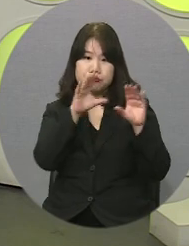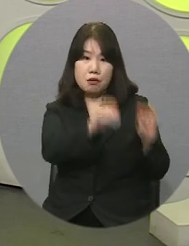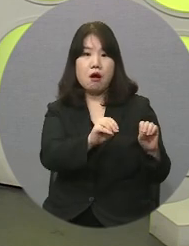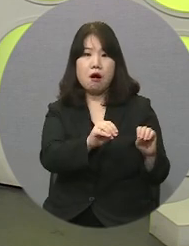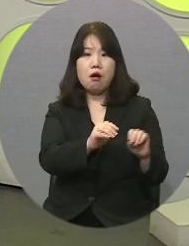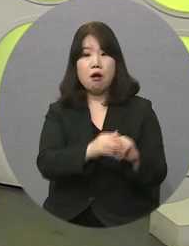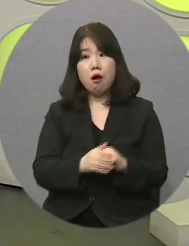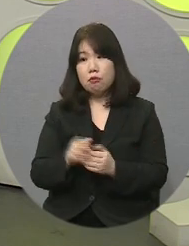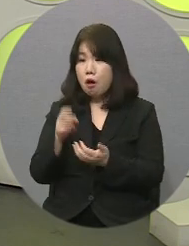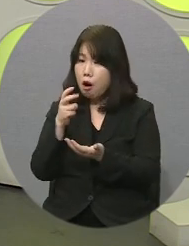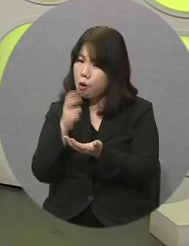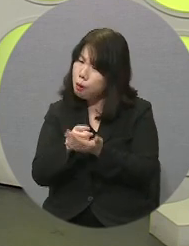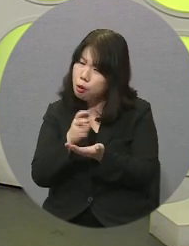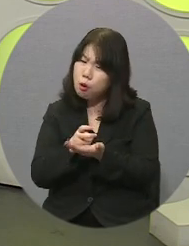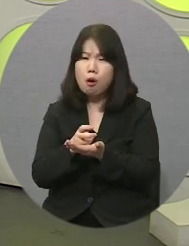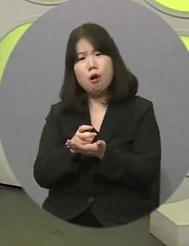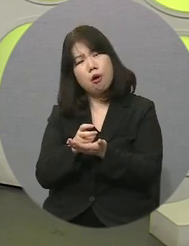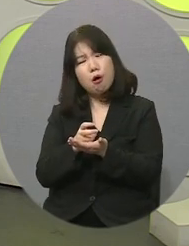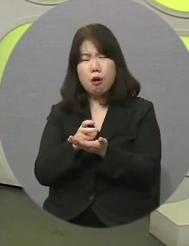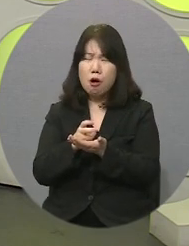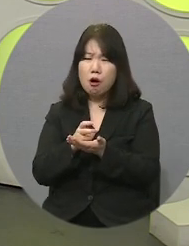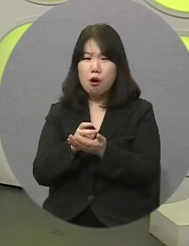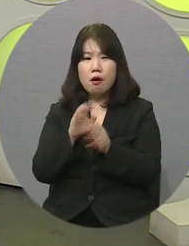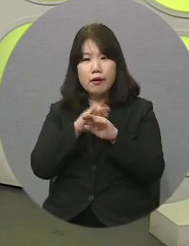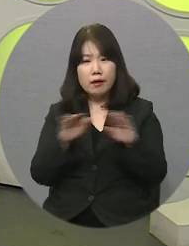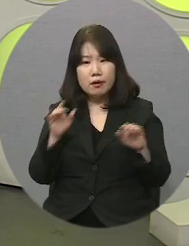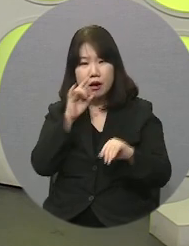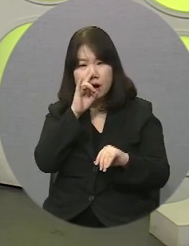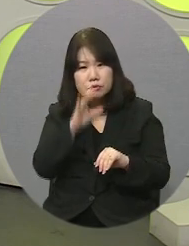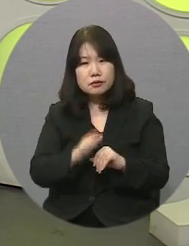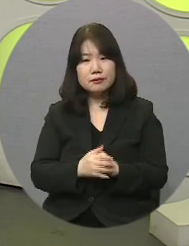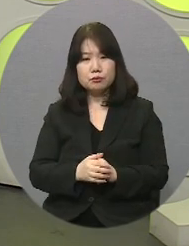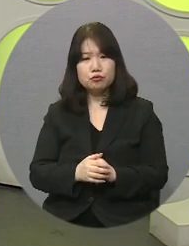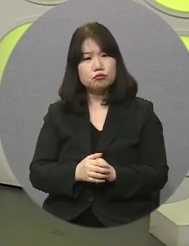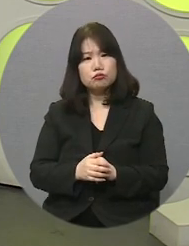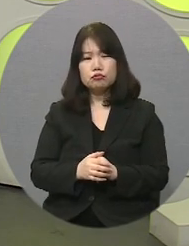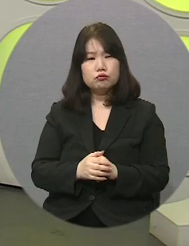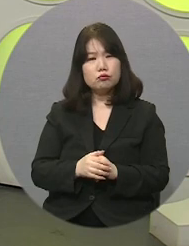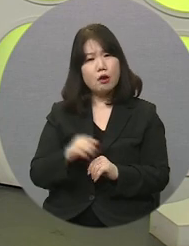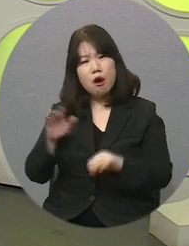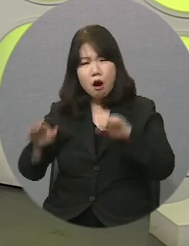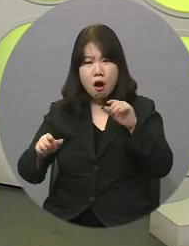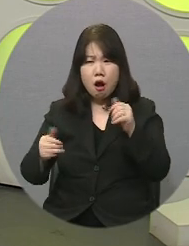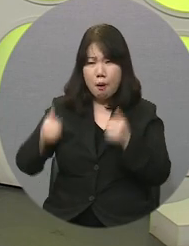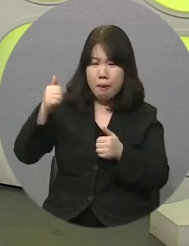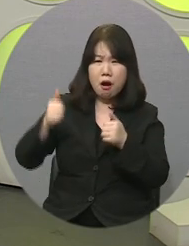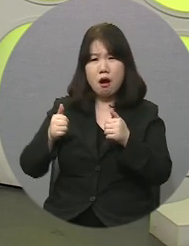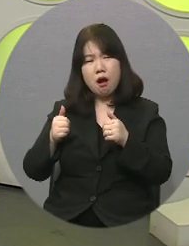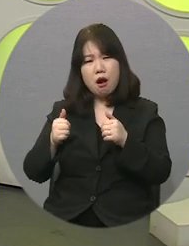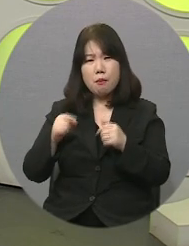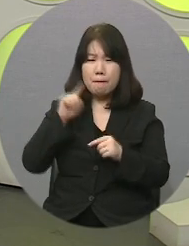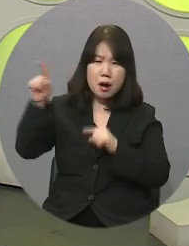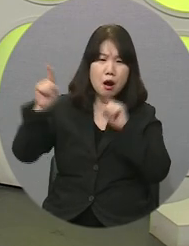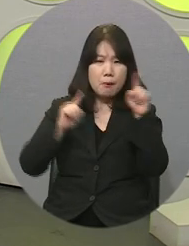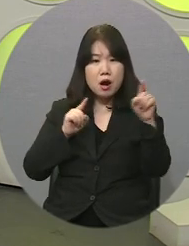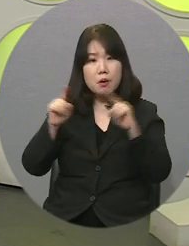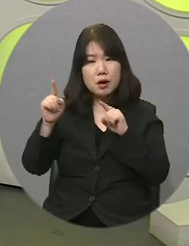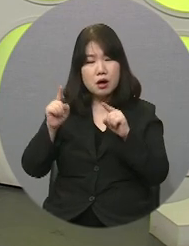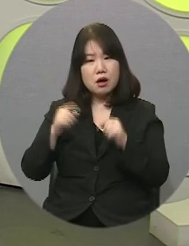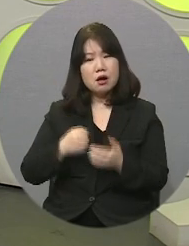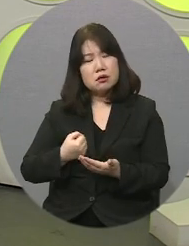해도 뭐 이하늬 까지 1 회 향이 뭐 이게 뭐 어떻게 되는지 모르게 참았다가 다 넣었어요 그러 억울한